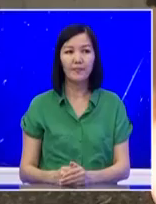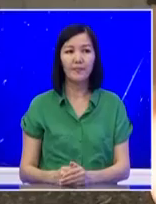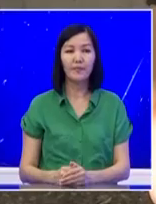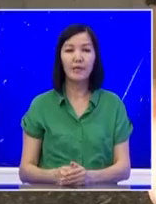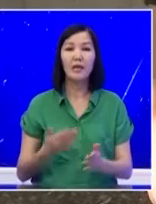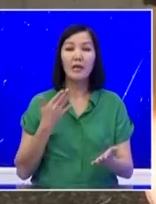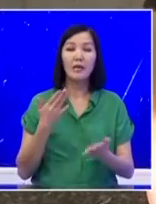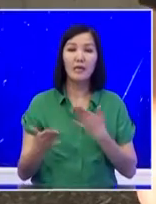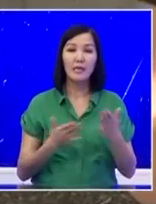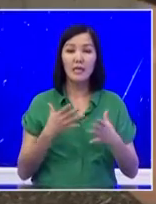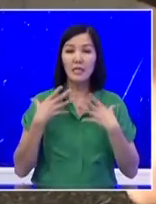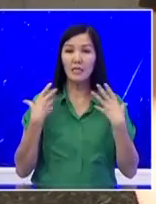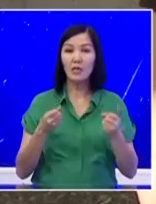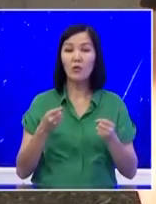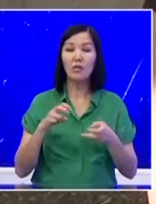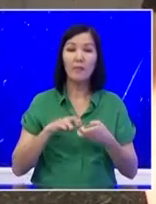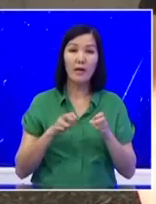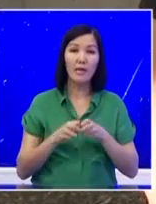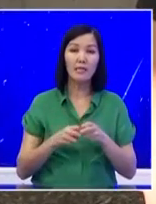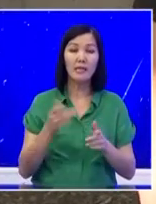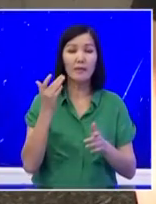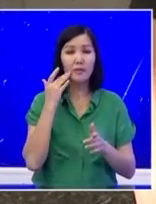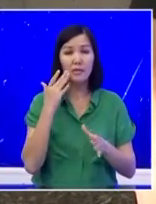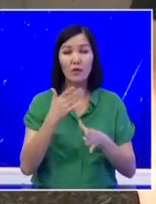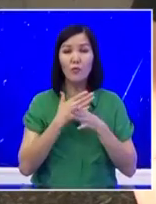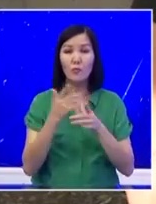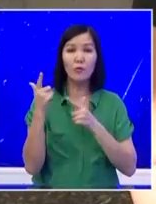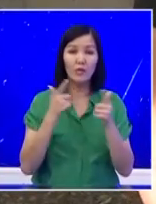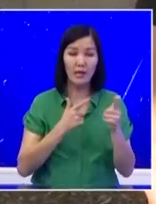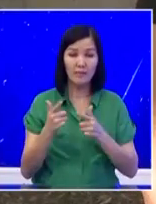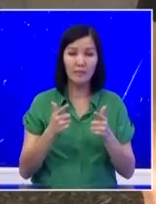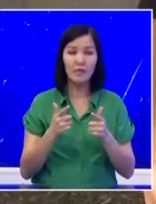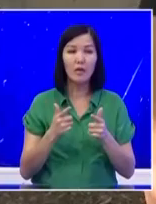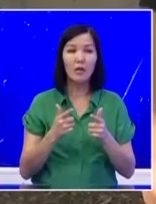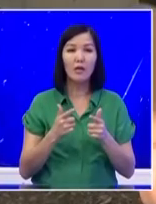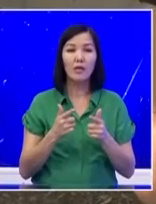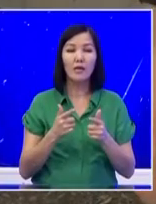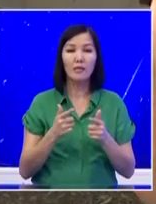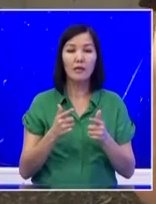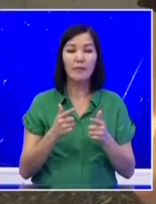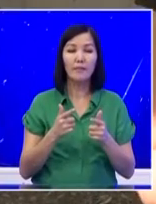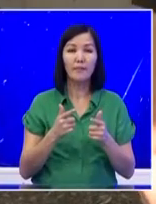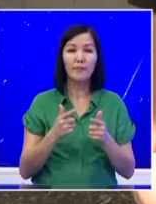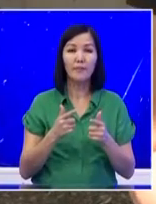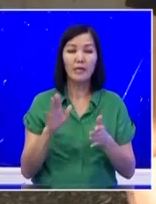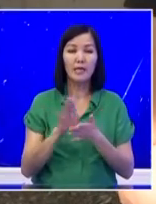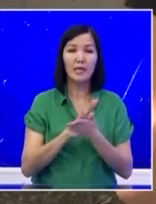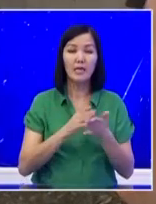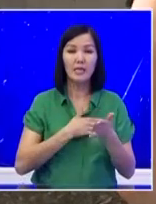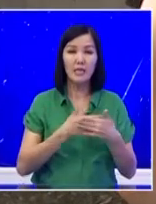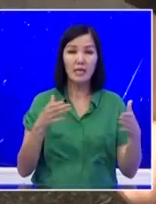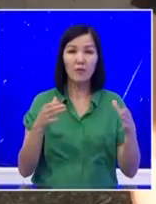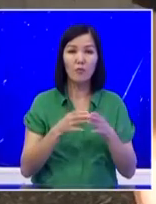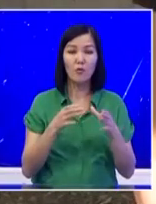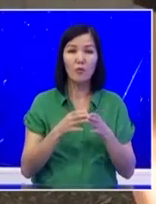Егер баланың денсаулығына қатысты проблемалар болса, біз әрқашан қолымыздан келгеннің бәрін жасаймыз, көмегімізді аямаймыз. Біз еріктілер болып, оларға